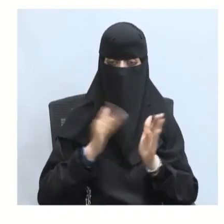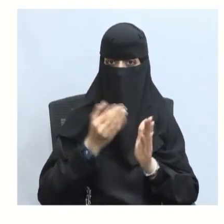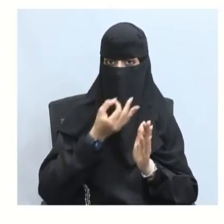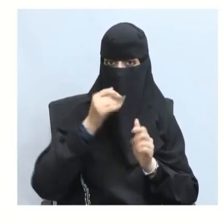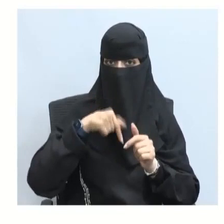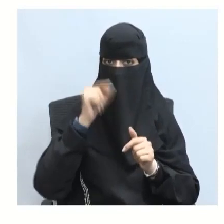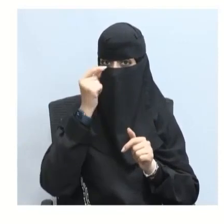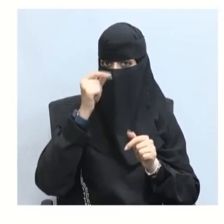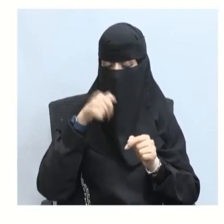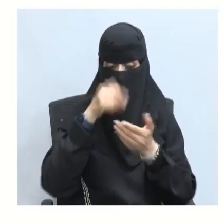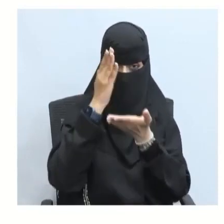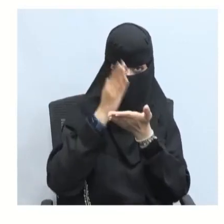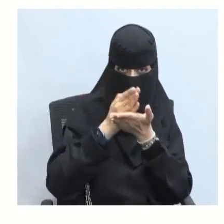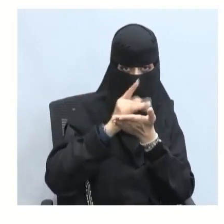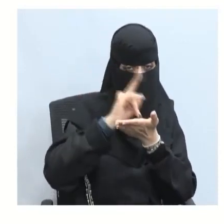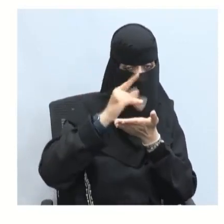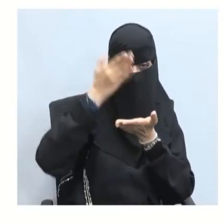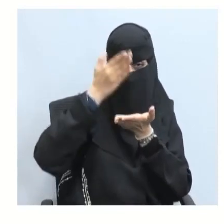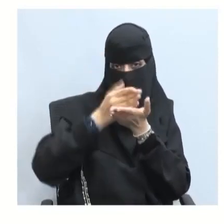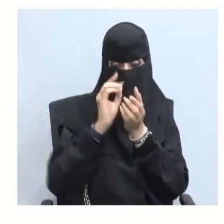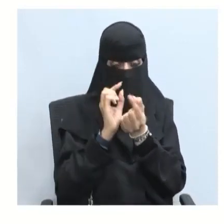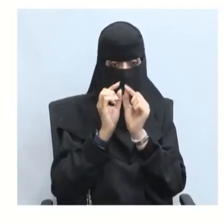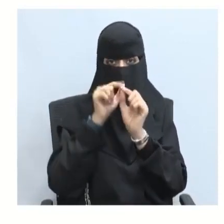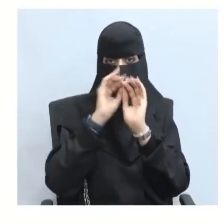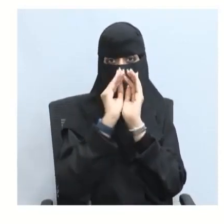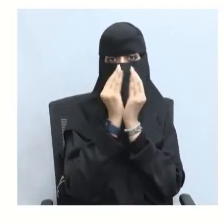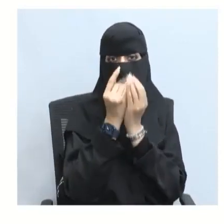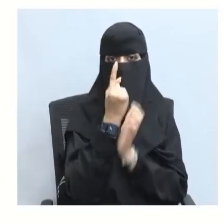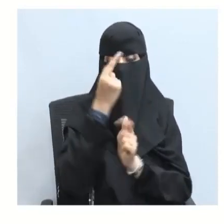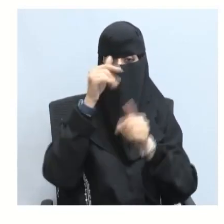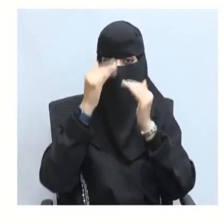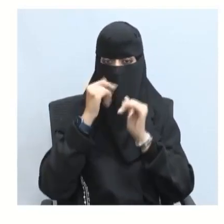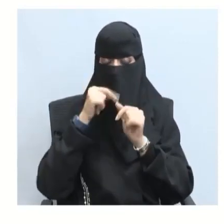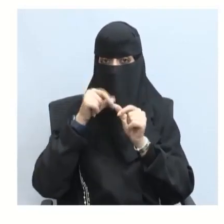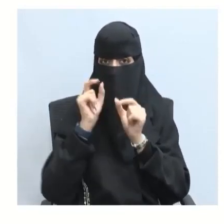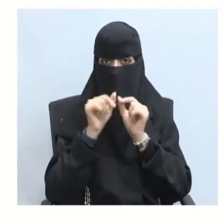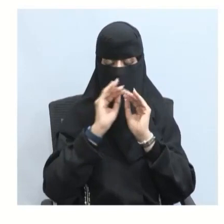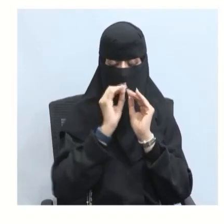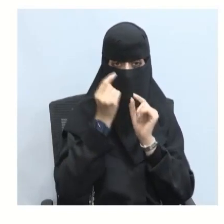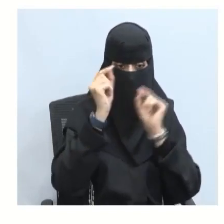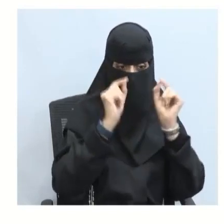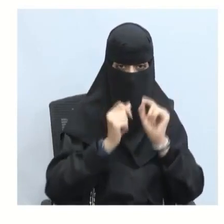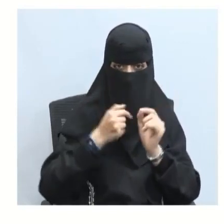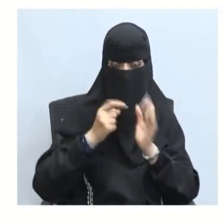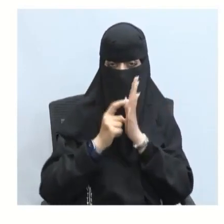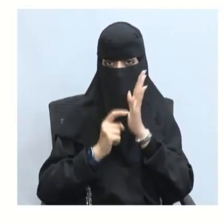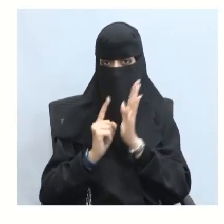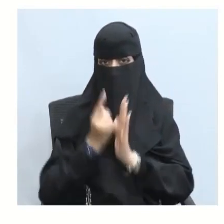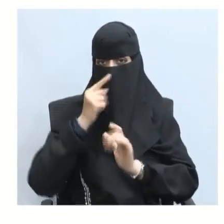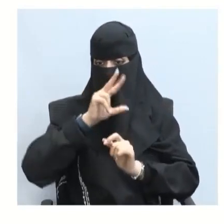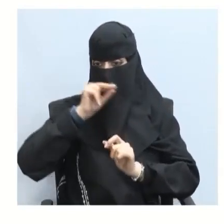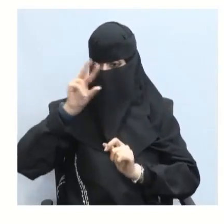الذرات لا تنقسم الى اجزاء اصغر منها رائع ايضا قال ذرات العنصر الواحد متشابهه